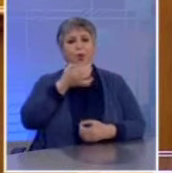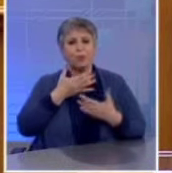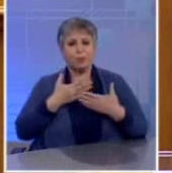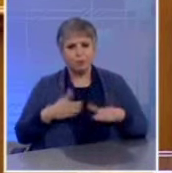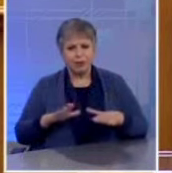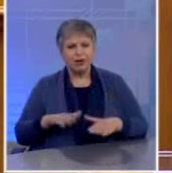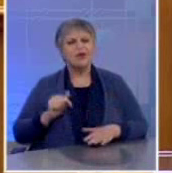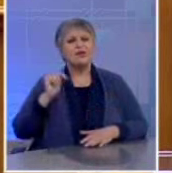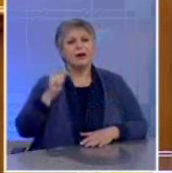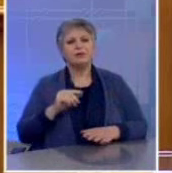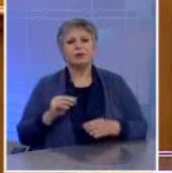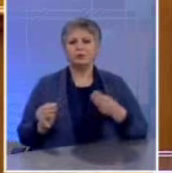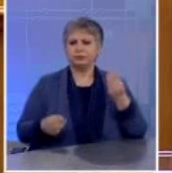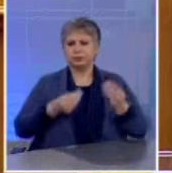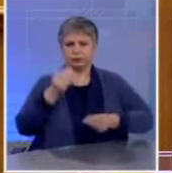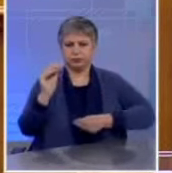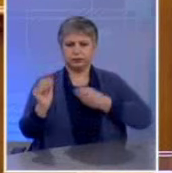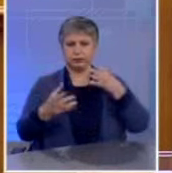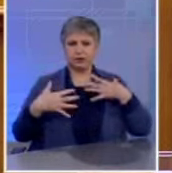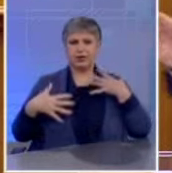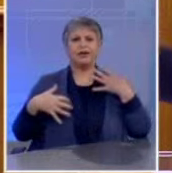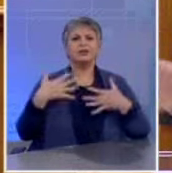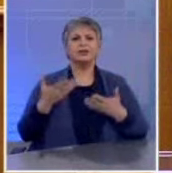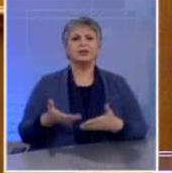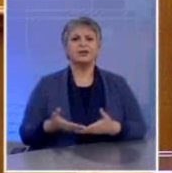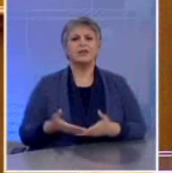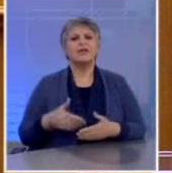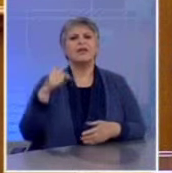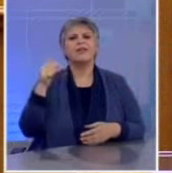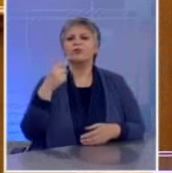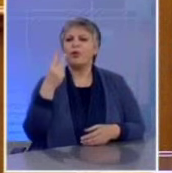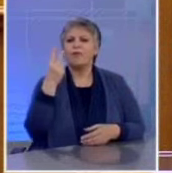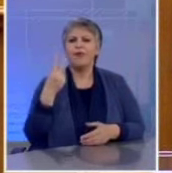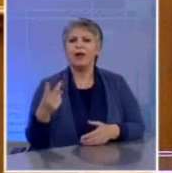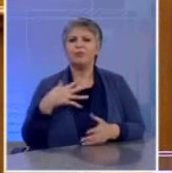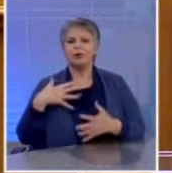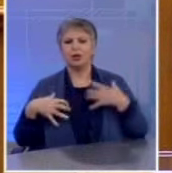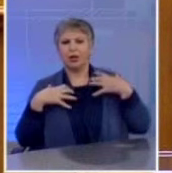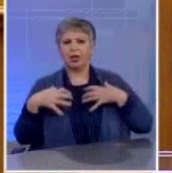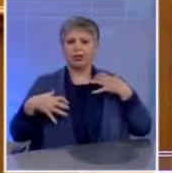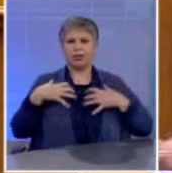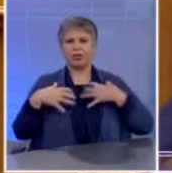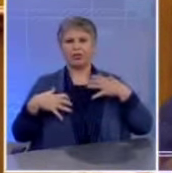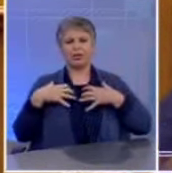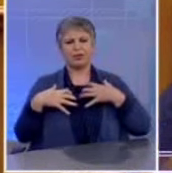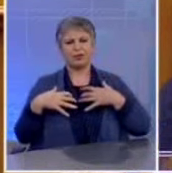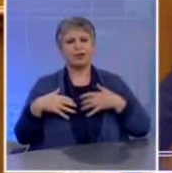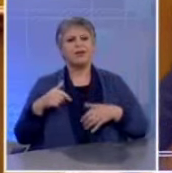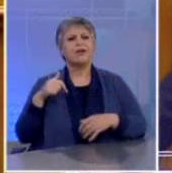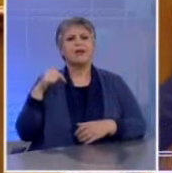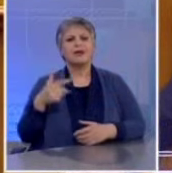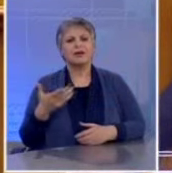έχουν δημιουργήσει μια αναστάτωση στο εκδεξιόν μακροατήριο είναι πραγματικά